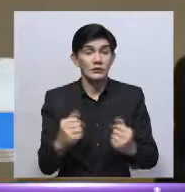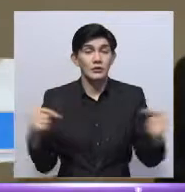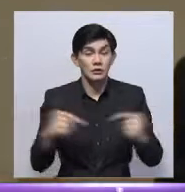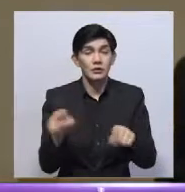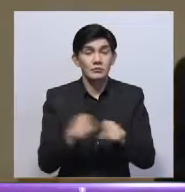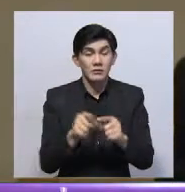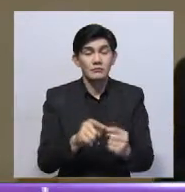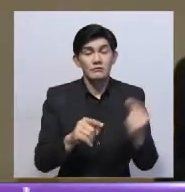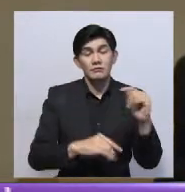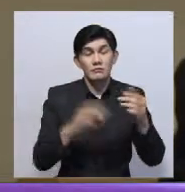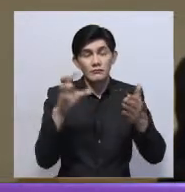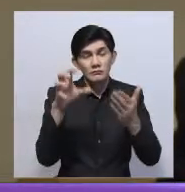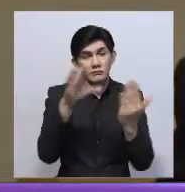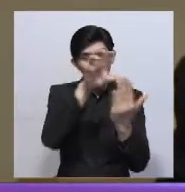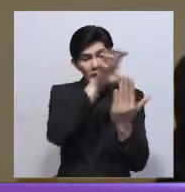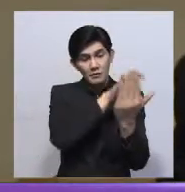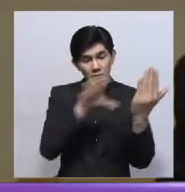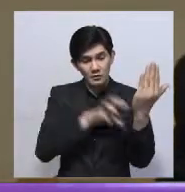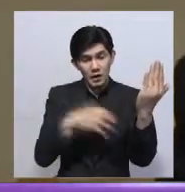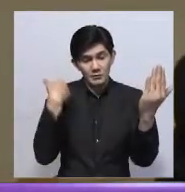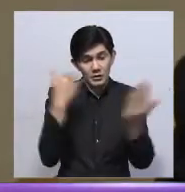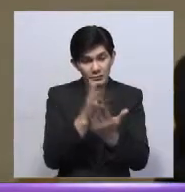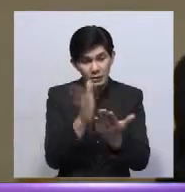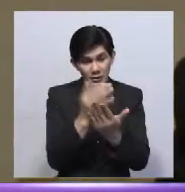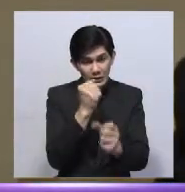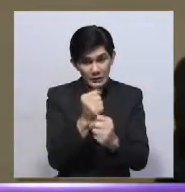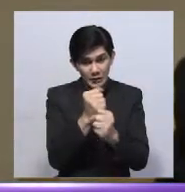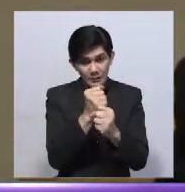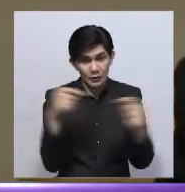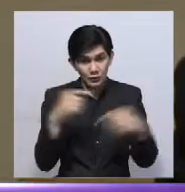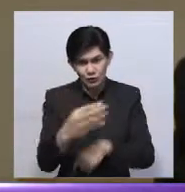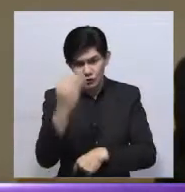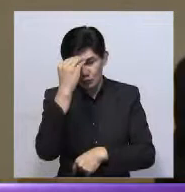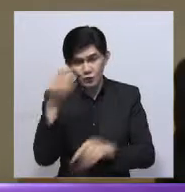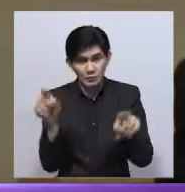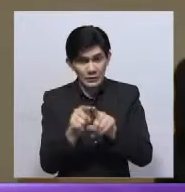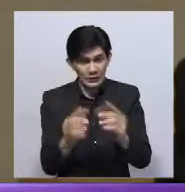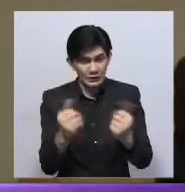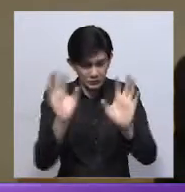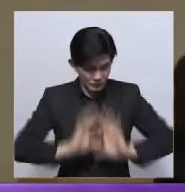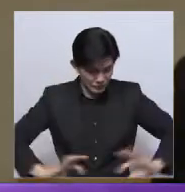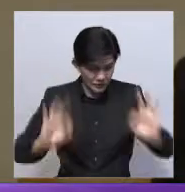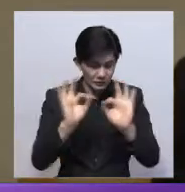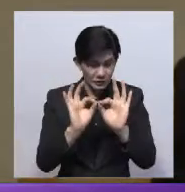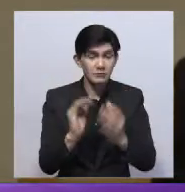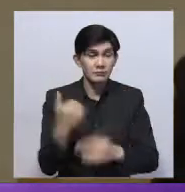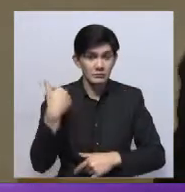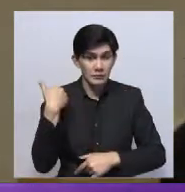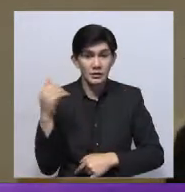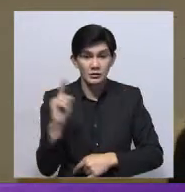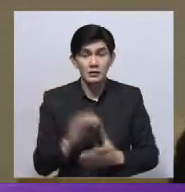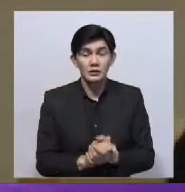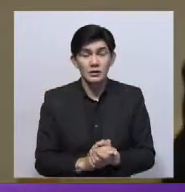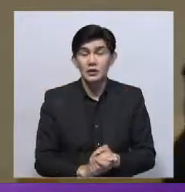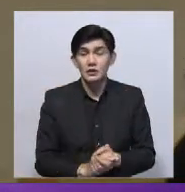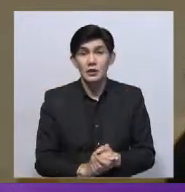ภาคแล้วแถบนี้ที่เราบอกว่ามันมีคำว่าซิลิคอนซีเบลเนี่ยนะสำคัญมากว่าซีเบ